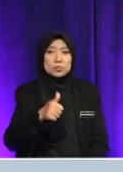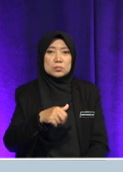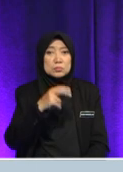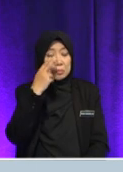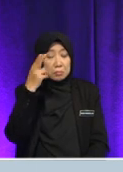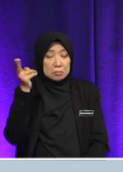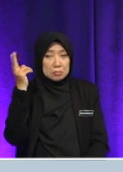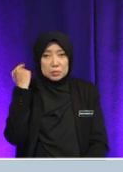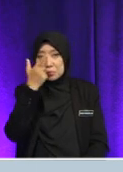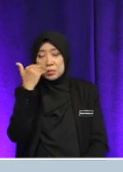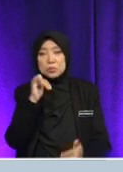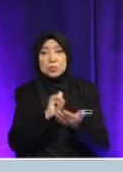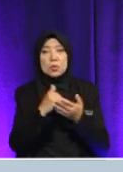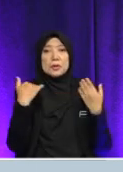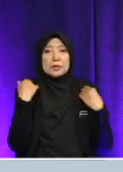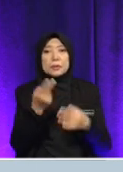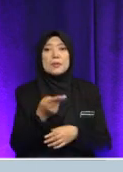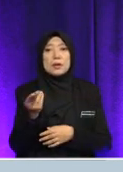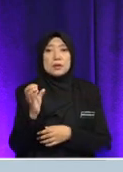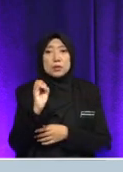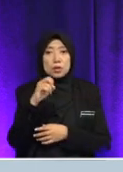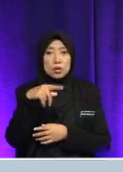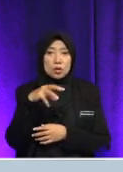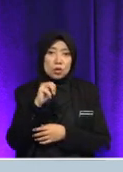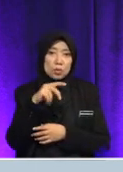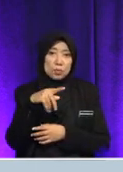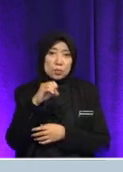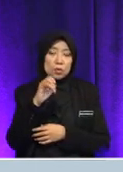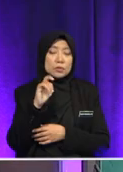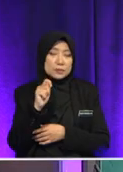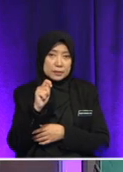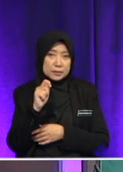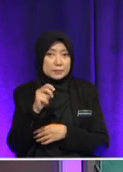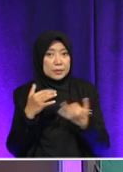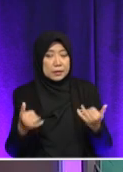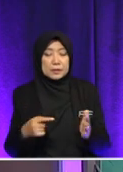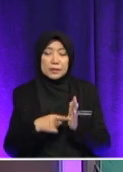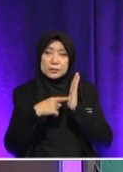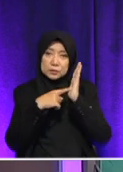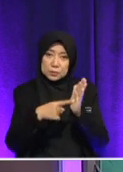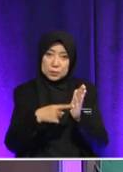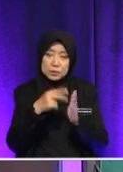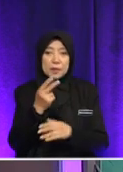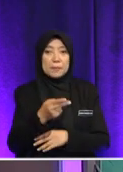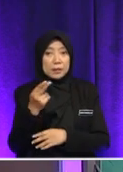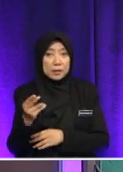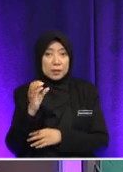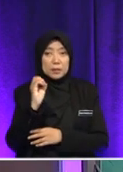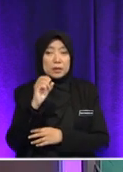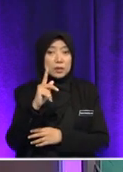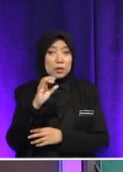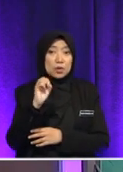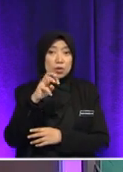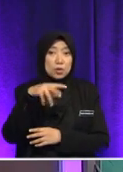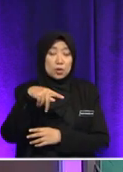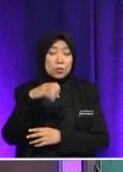ada bahan komposit Oke so kali ini saya akan Tunjukkan ada beberapa bahan komposisi Nah coba mineral